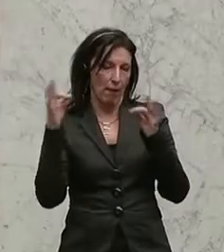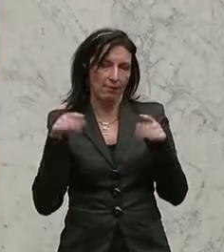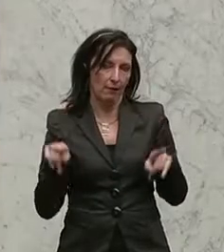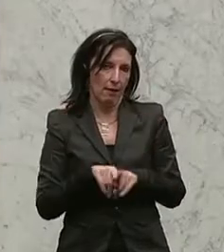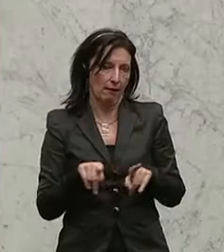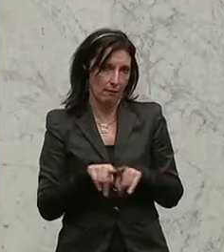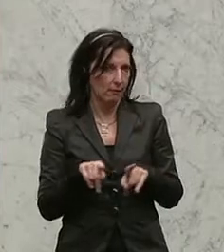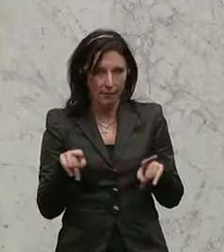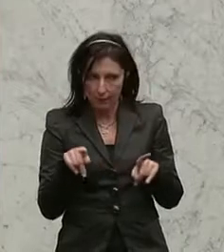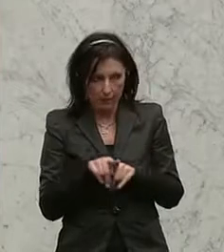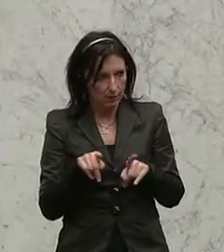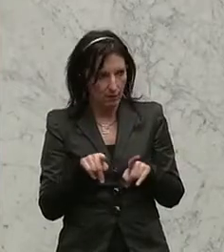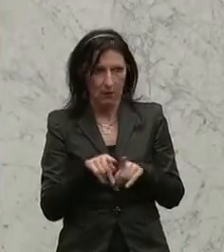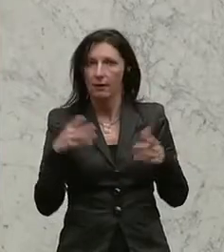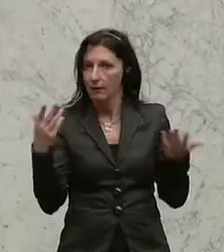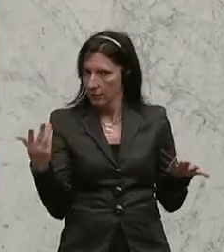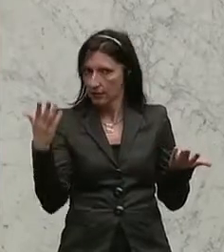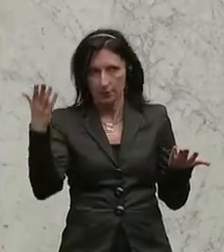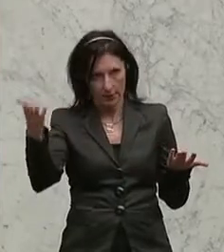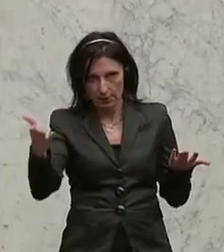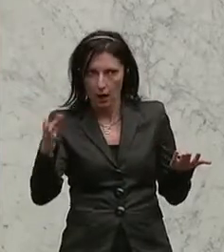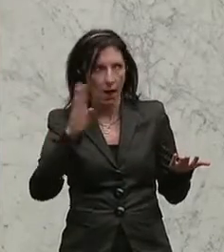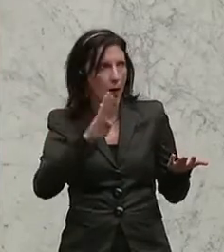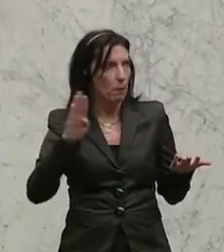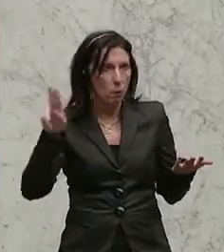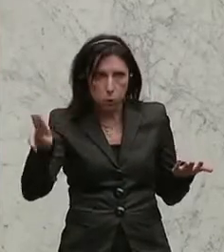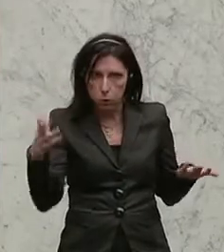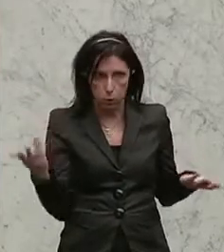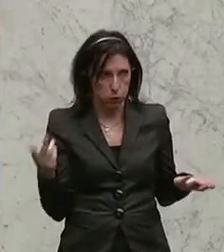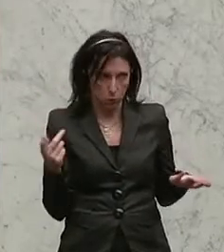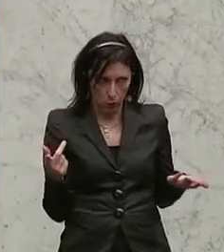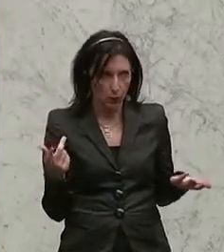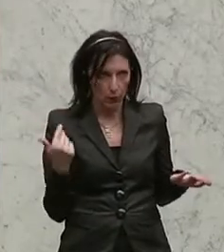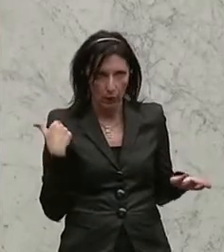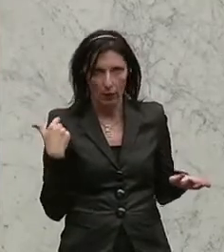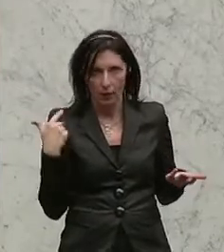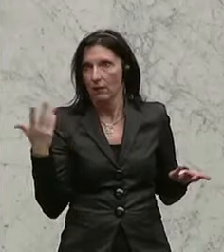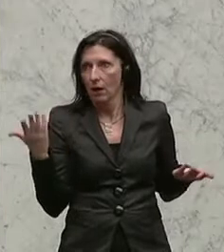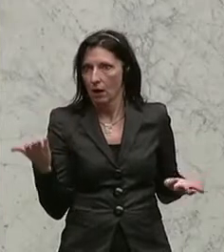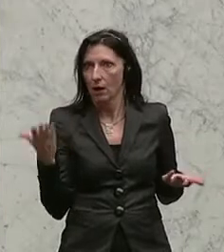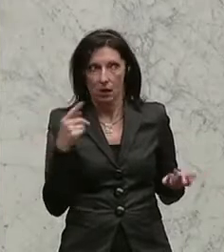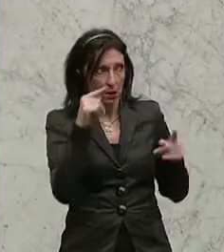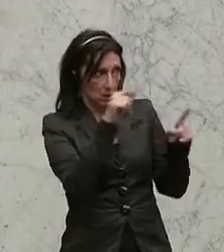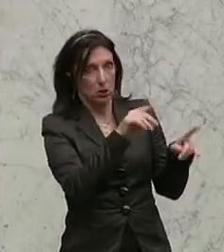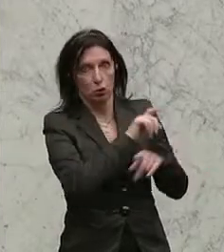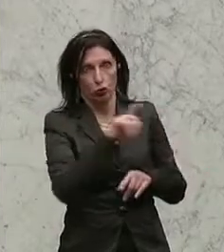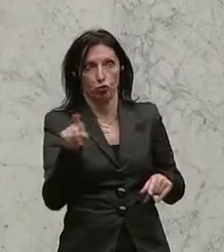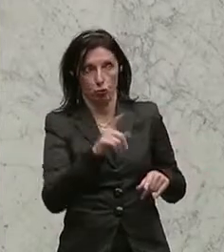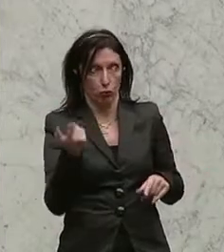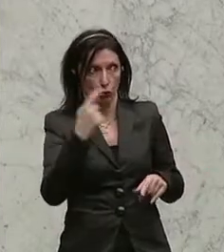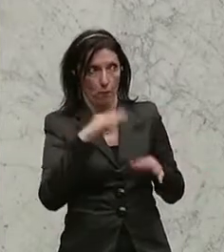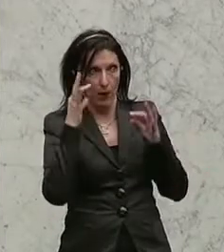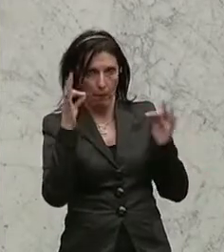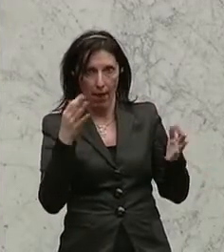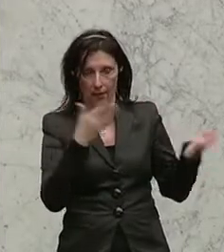sowie die magdalenen sowie die preview wie sie die sie wie sie bleiben die sie in die pleite geführt haben das war es und